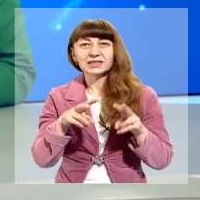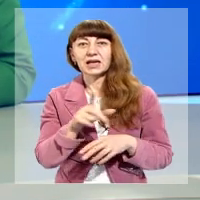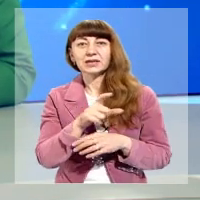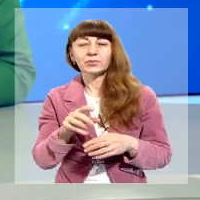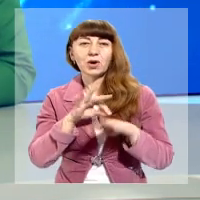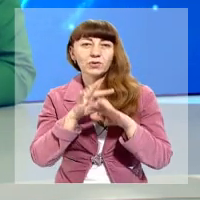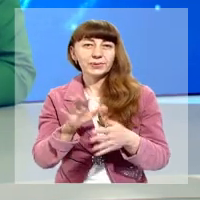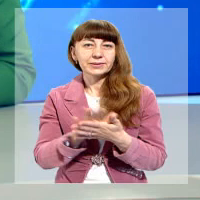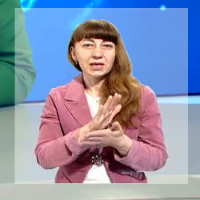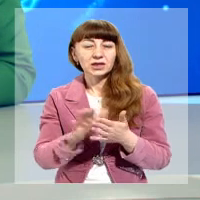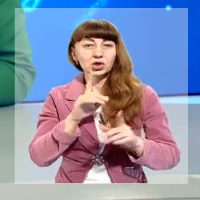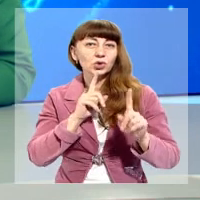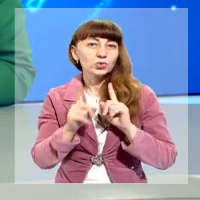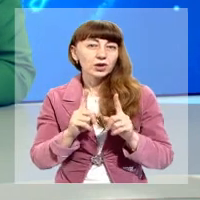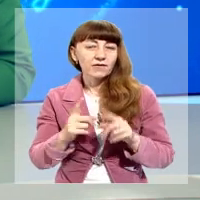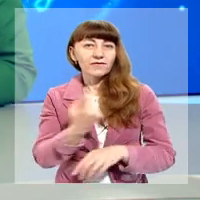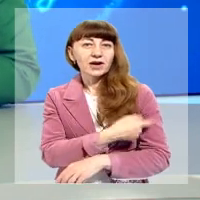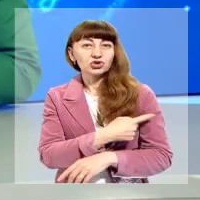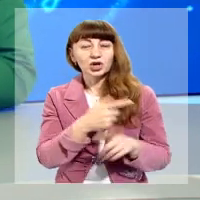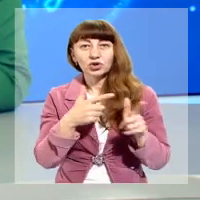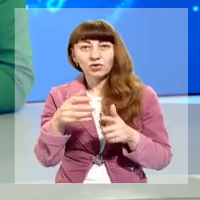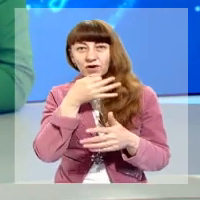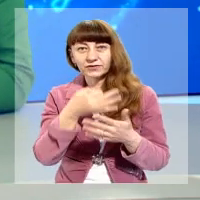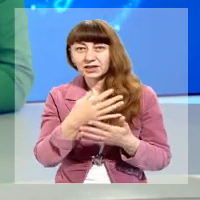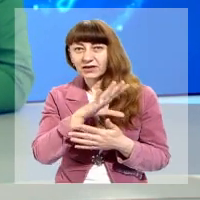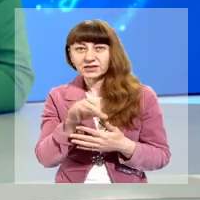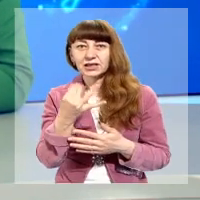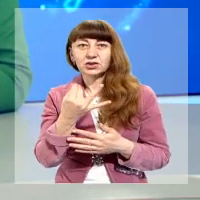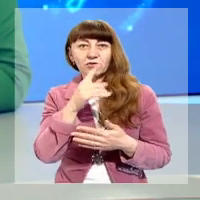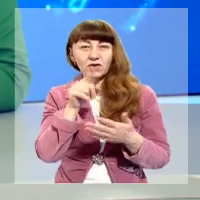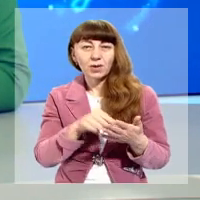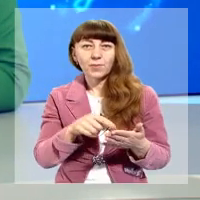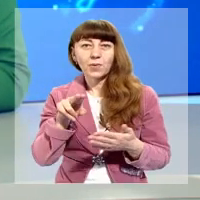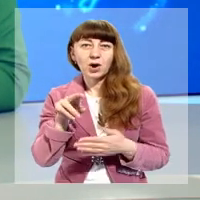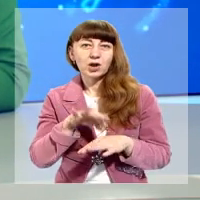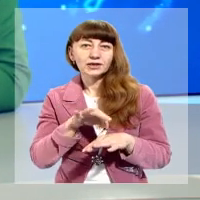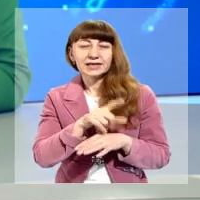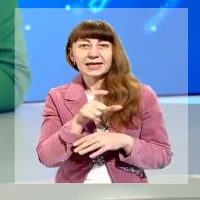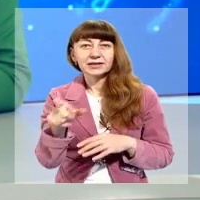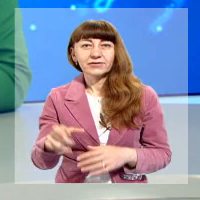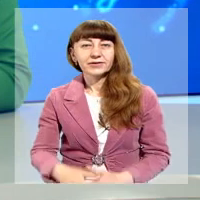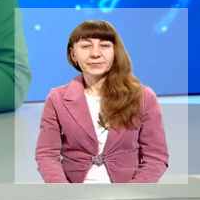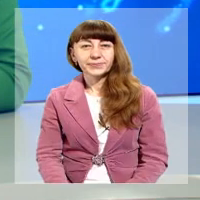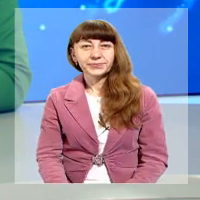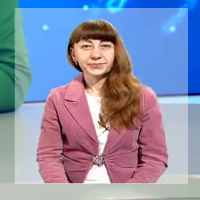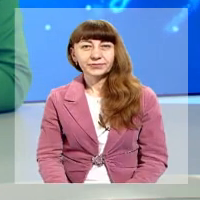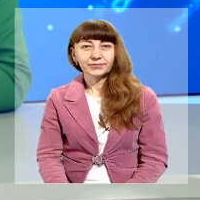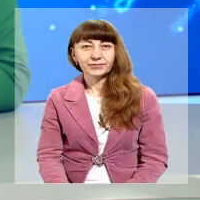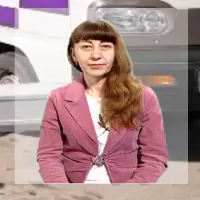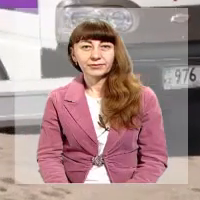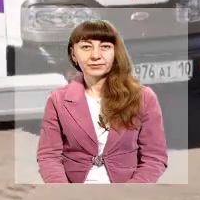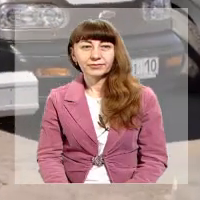проводят бесплатные консультации. Врачи готовы ответить на все интересующие вопросы пациентов. Подробности в следующем сюжете.